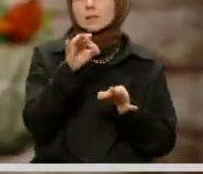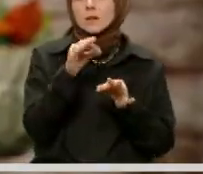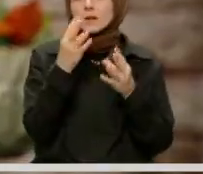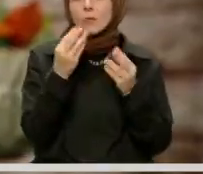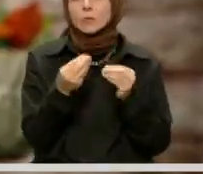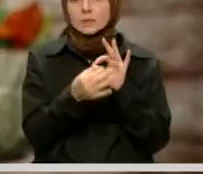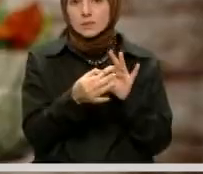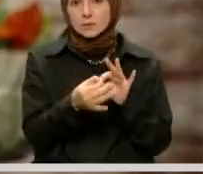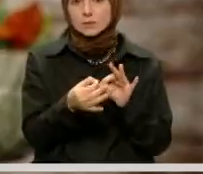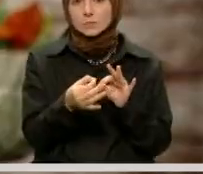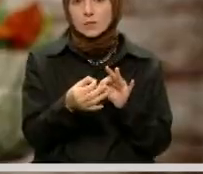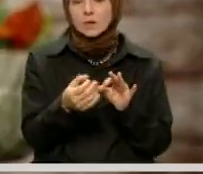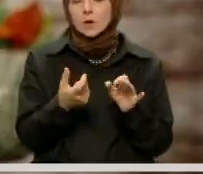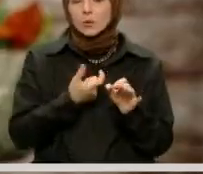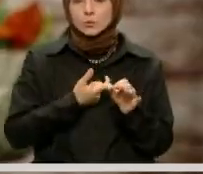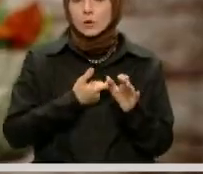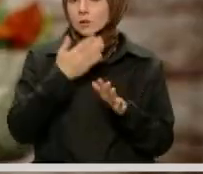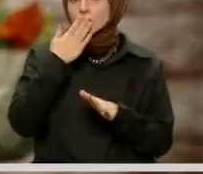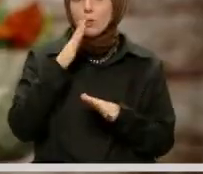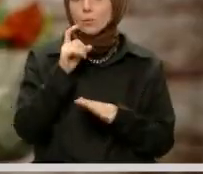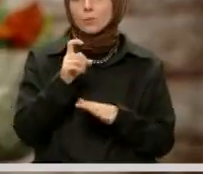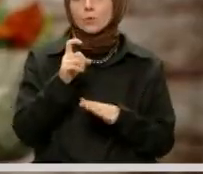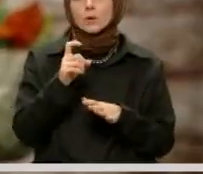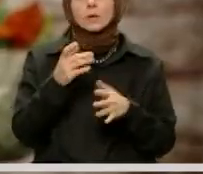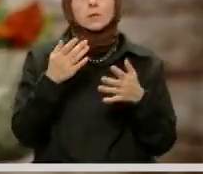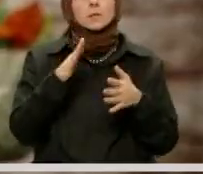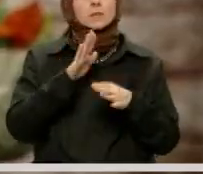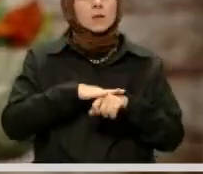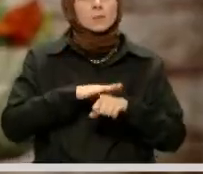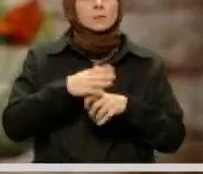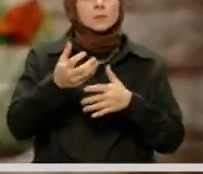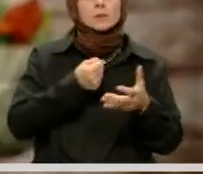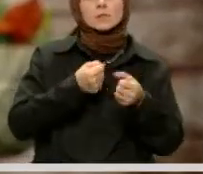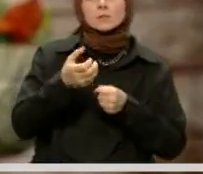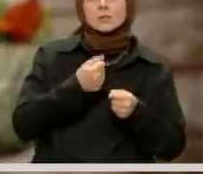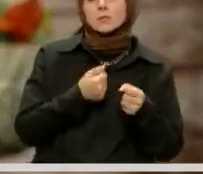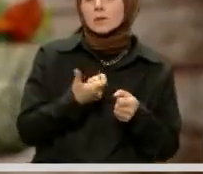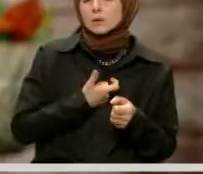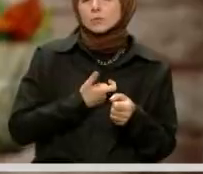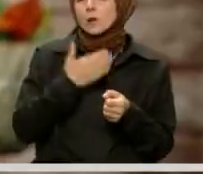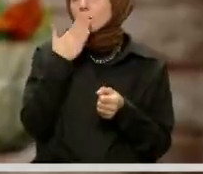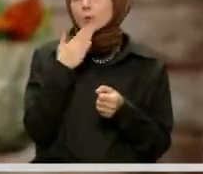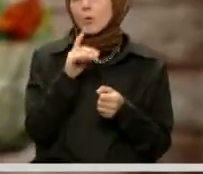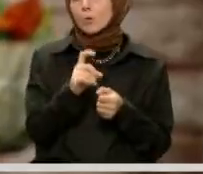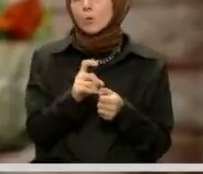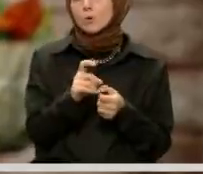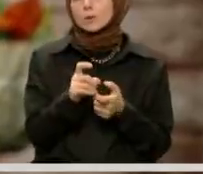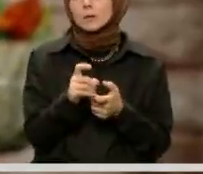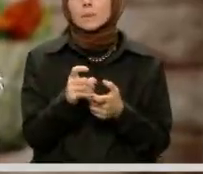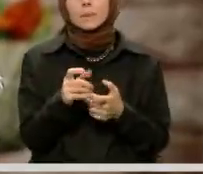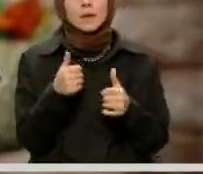kurallar yok mu? Bizim ticari ilişkilerimizde Yüce Allah'ın koyduğu kurallar yok mu? Eşimizle, çocuklarımızla